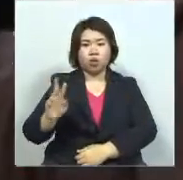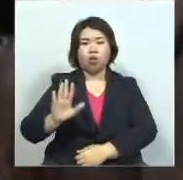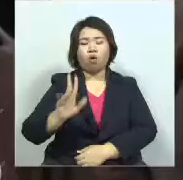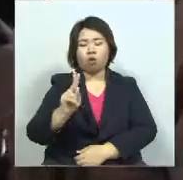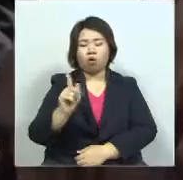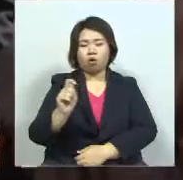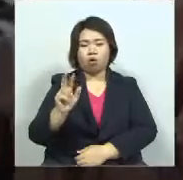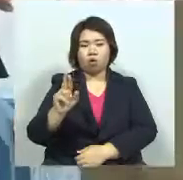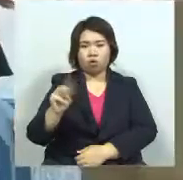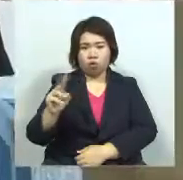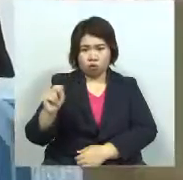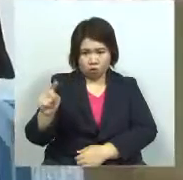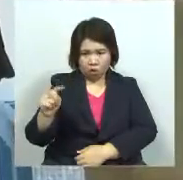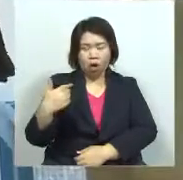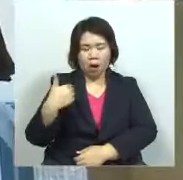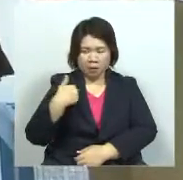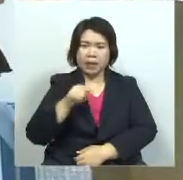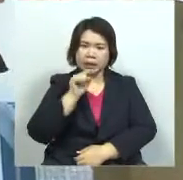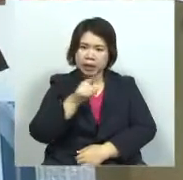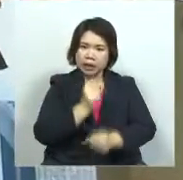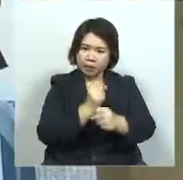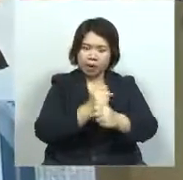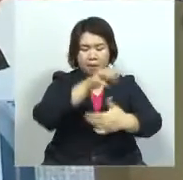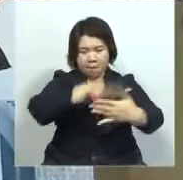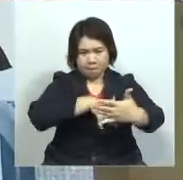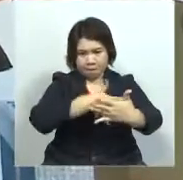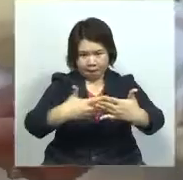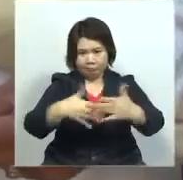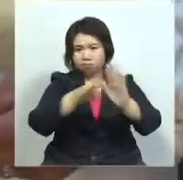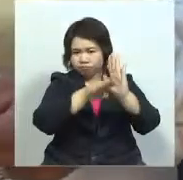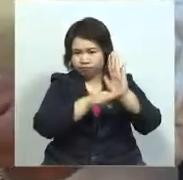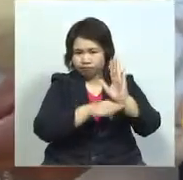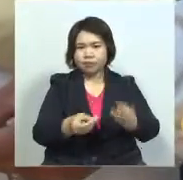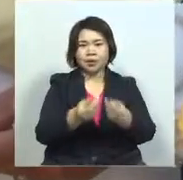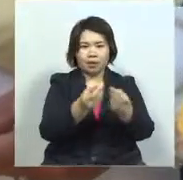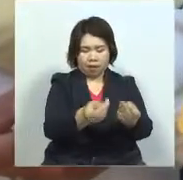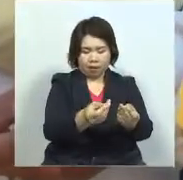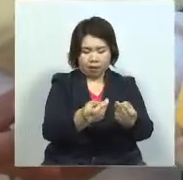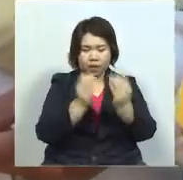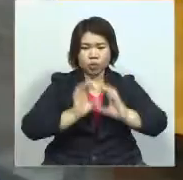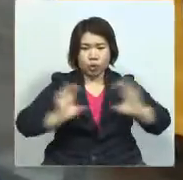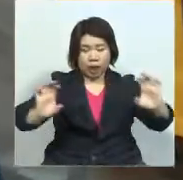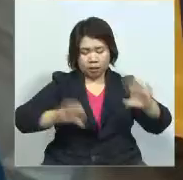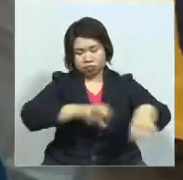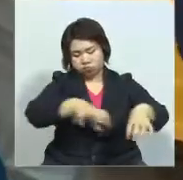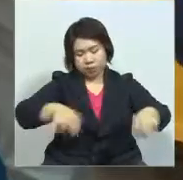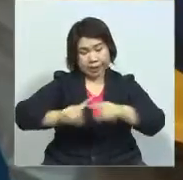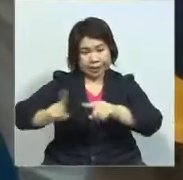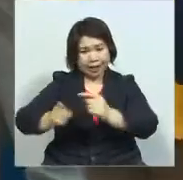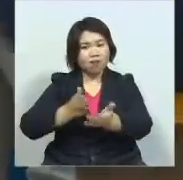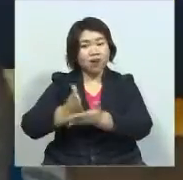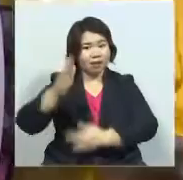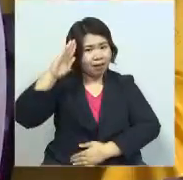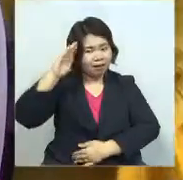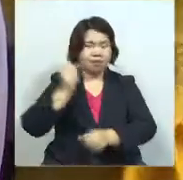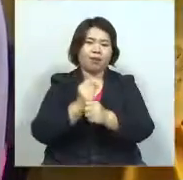มน.โดยมอบนโยบายและข้อสั่งการให้กับหน่วยขึ้นตรงของกอรมน.และส่วนราชการที่เกี่ยวข้องด้านความมั่นคง